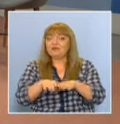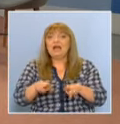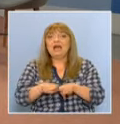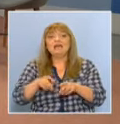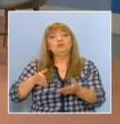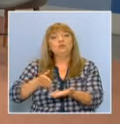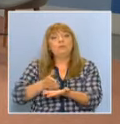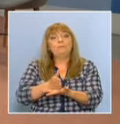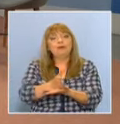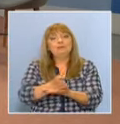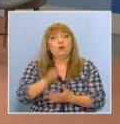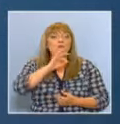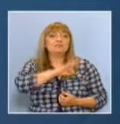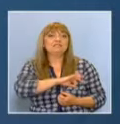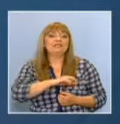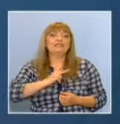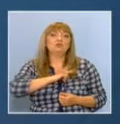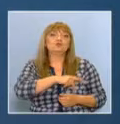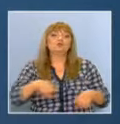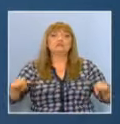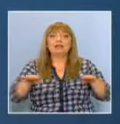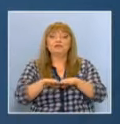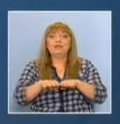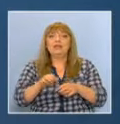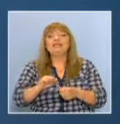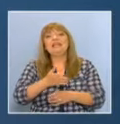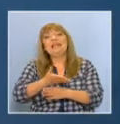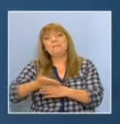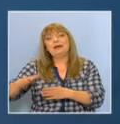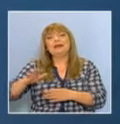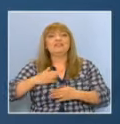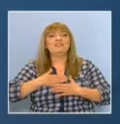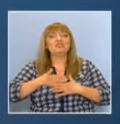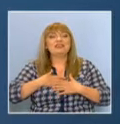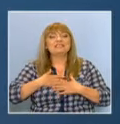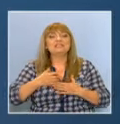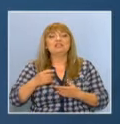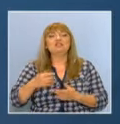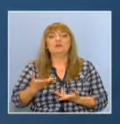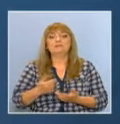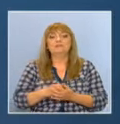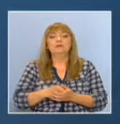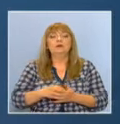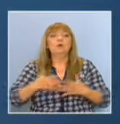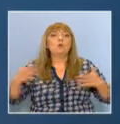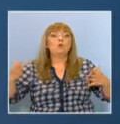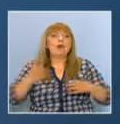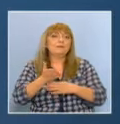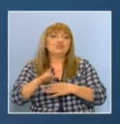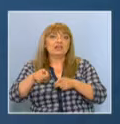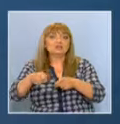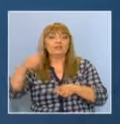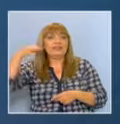към постигане на социално равенство и елиминиране на частната собственост. Нали? Естествено, много голяма част от тези утопични идеи